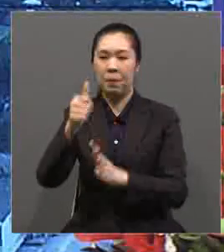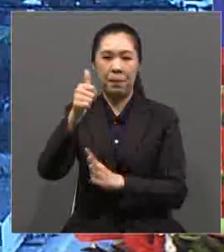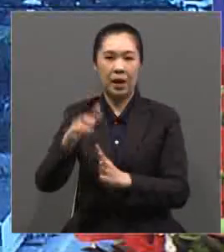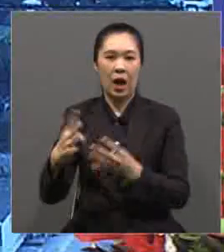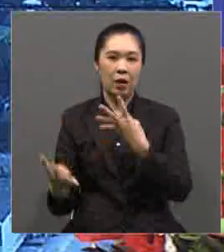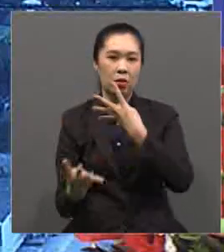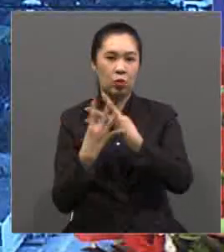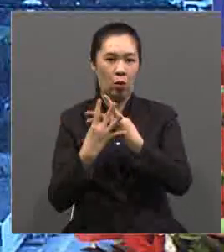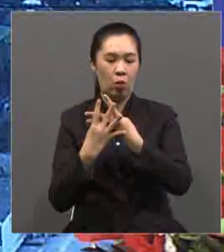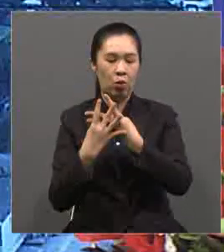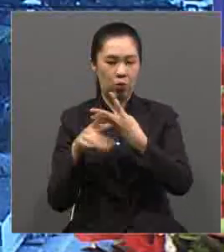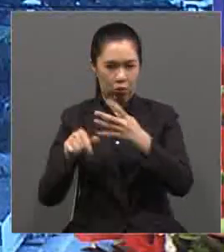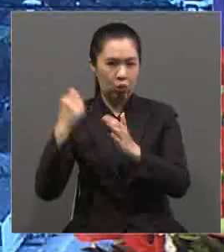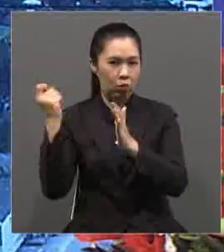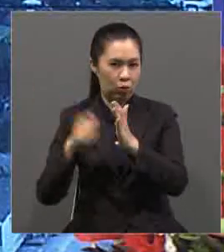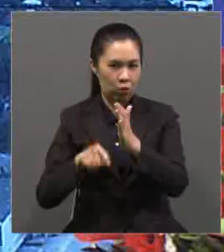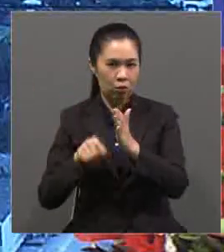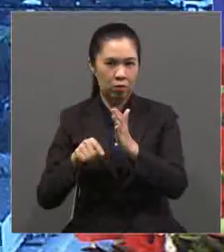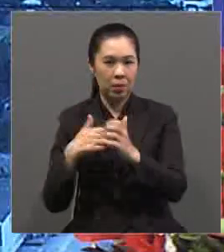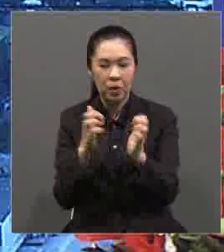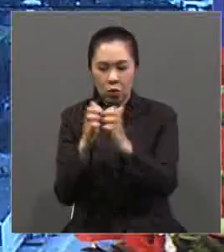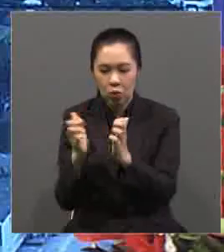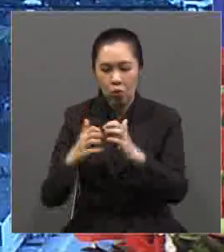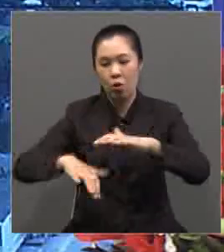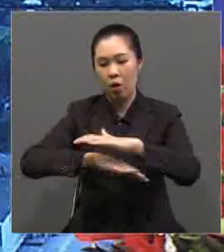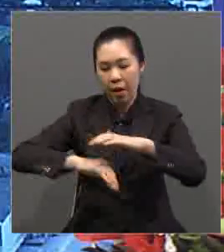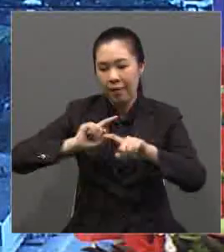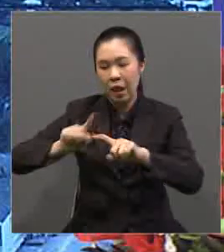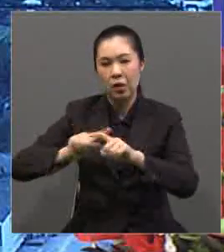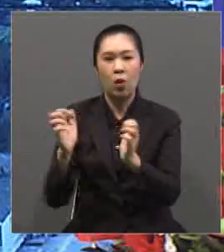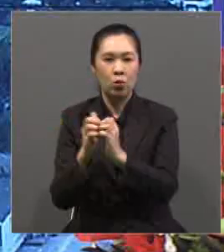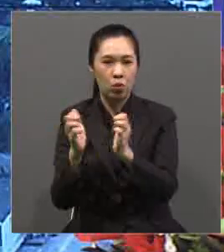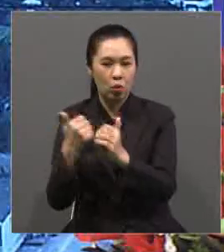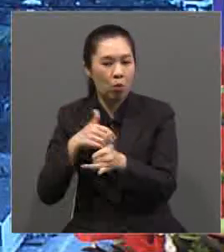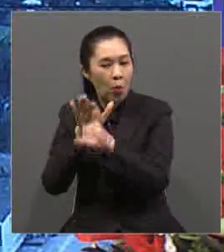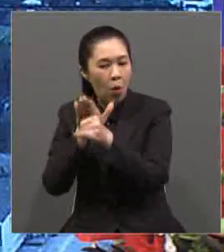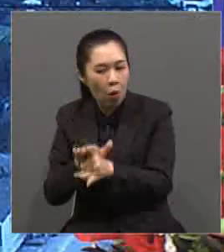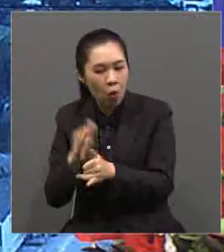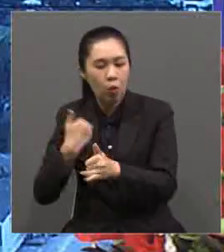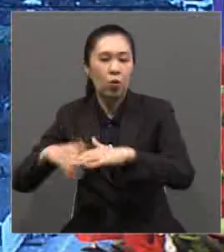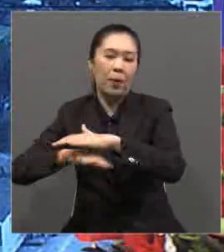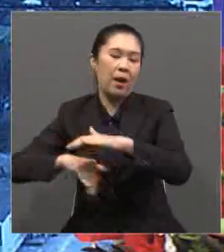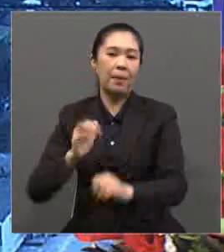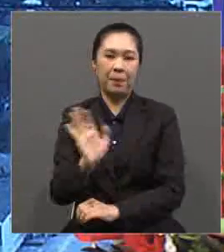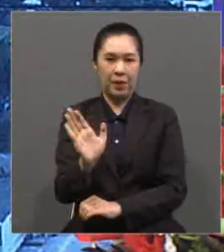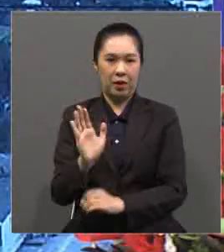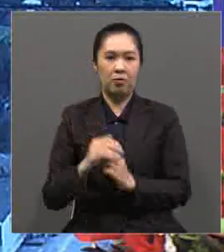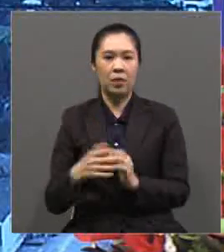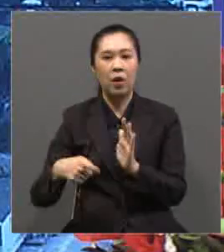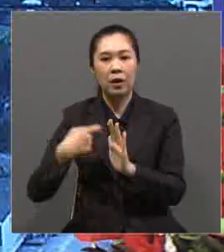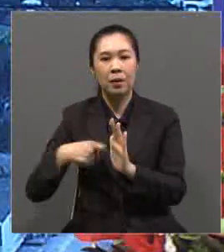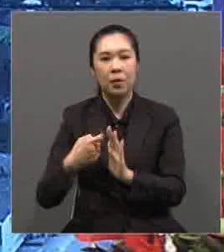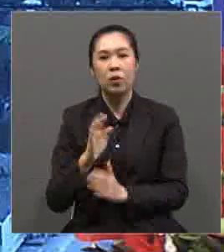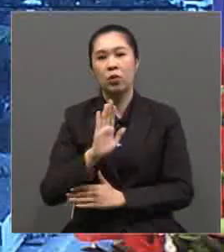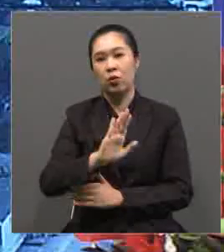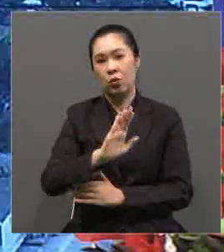ากว่าอัตราโทษเนี่ยสูงเกรงว่าจะไปยุ่งเหยิงกับพยานหลักฐานต่างๆแล้วก็ไปข่มขู่พยานก็เป็นไปตามเหตุผลคำ